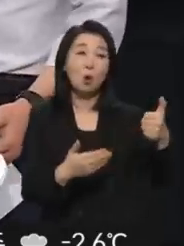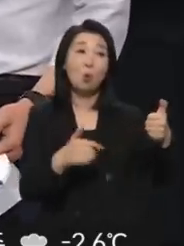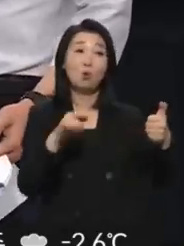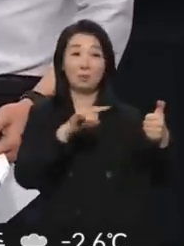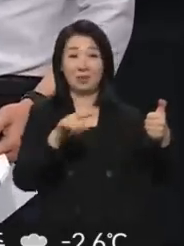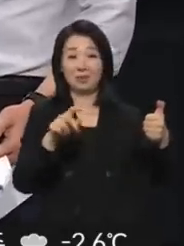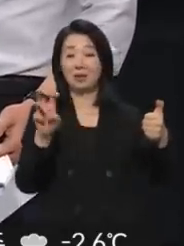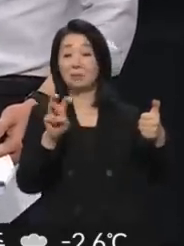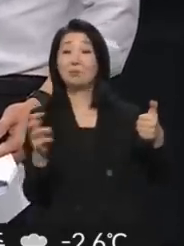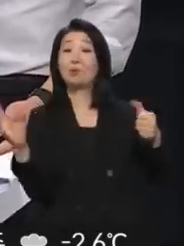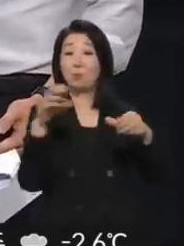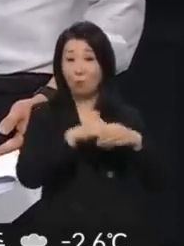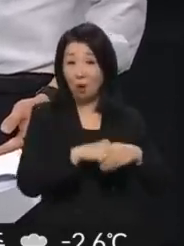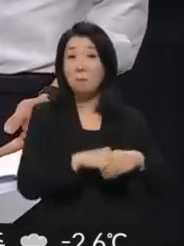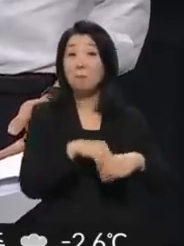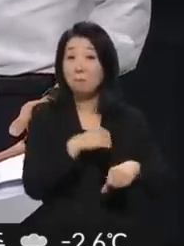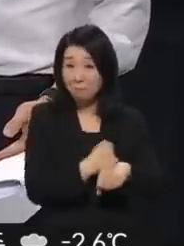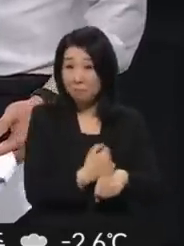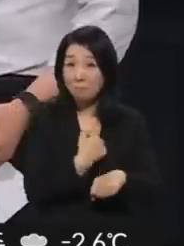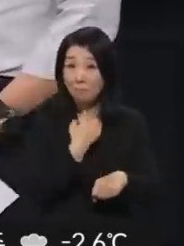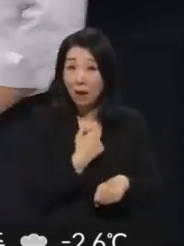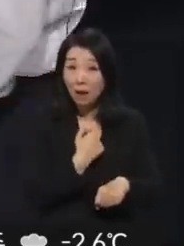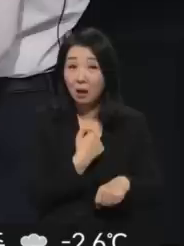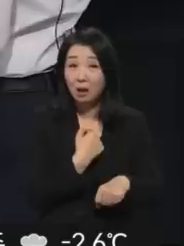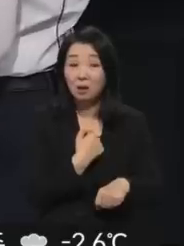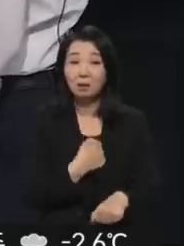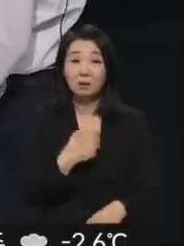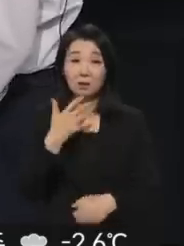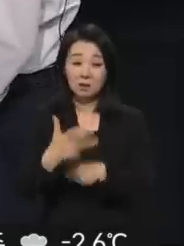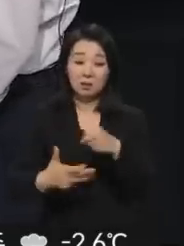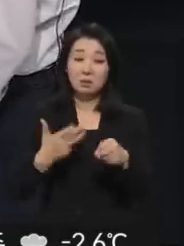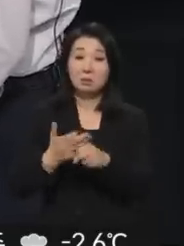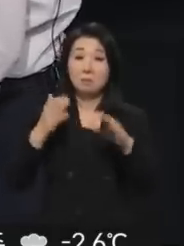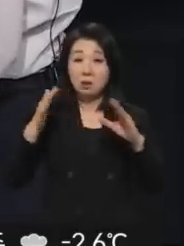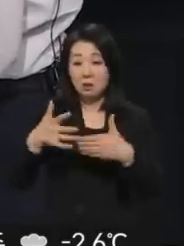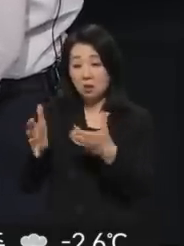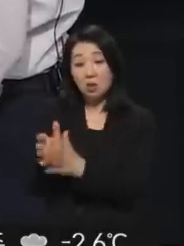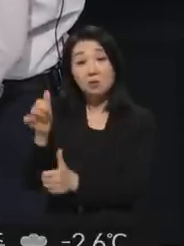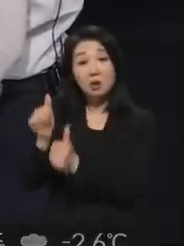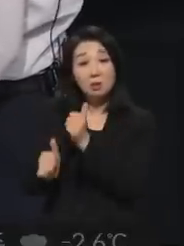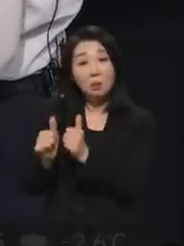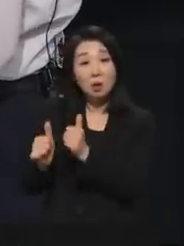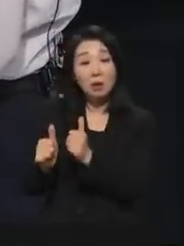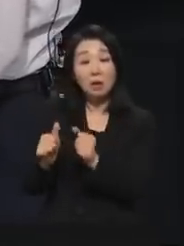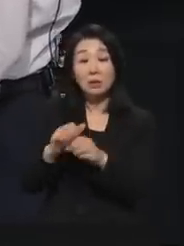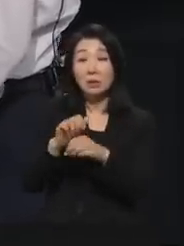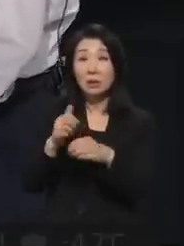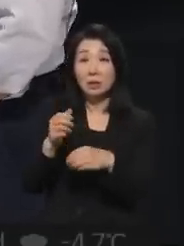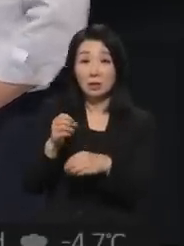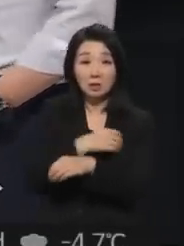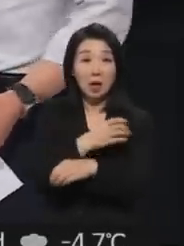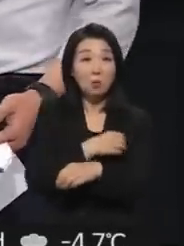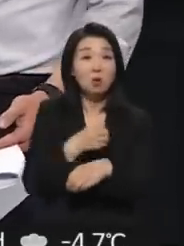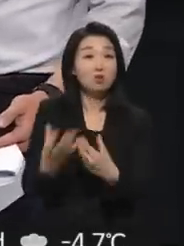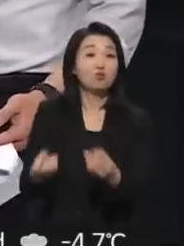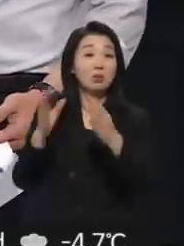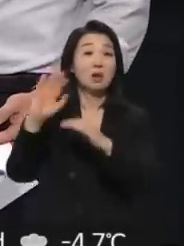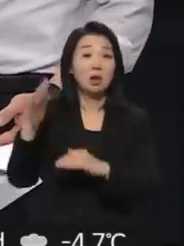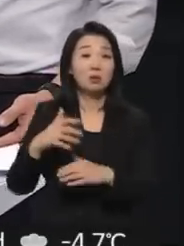30%를 반영해왔다라는 점을 언급을 했는데 그러면서 이 18년간의 전당대회는 당원의 축제가 아니라